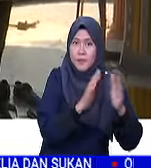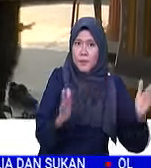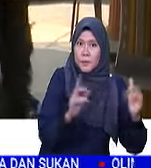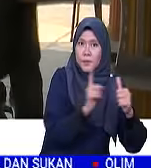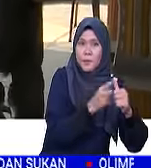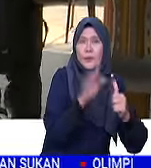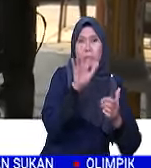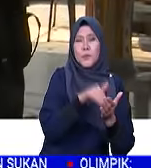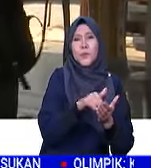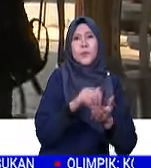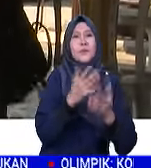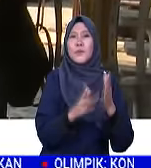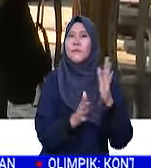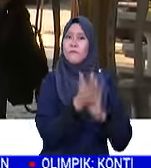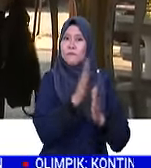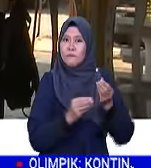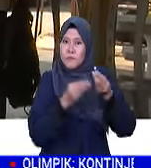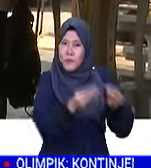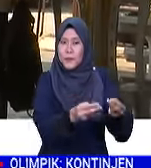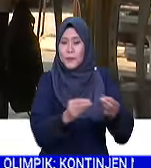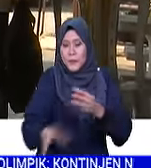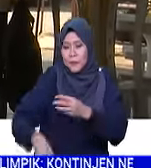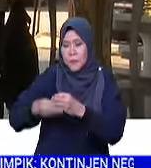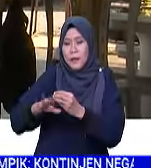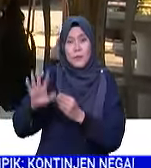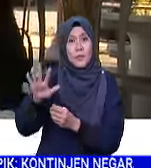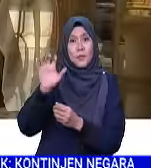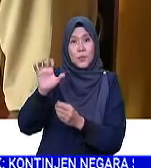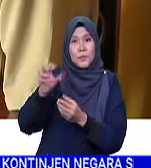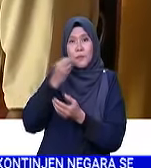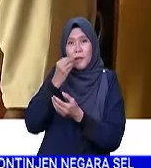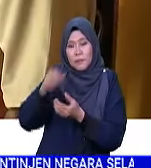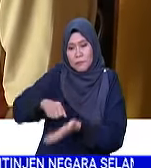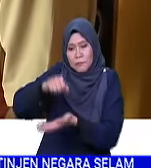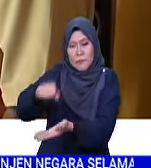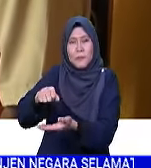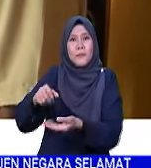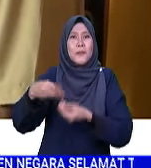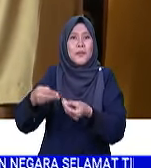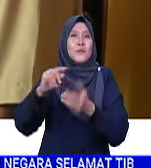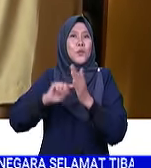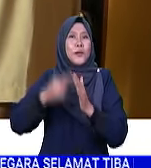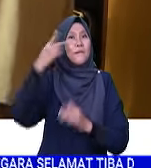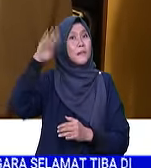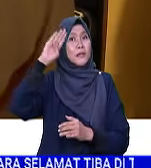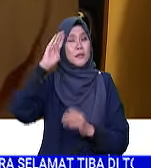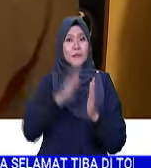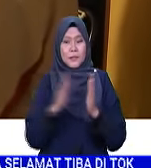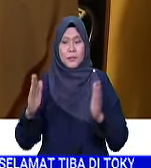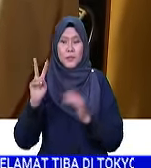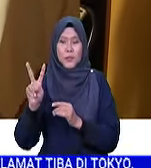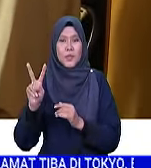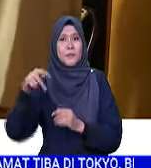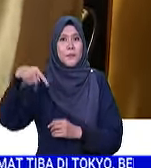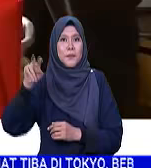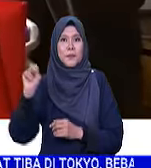2,000 bakul makanan telah selesai diberi, sementara tambahan 500 bakul makanan lagi telah diberikan sejak Perlis beralih ke fasa 2